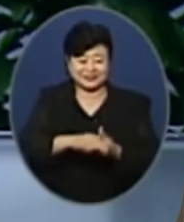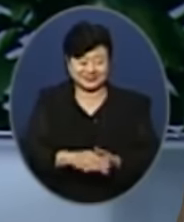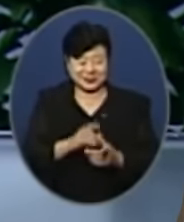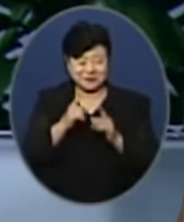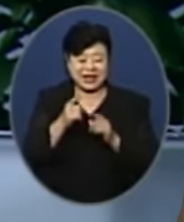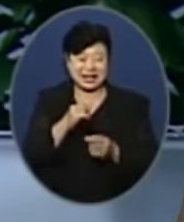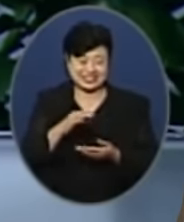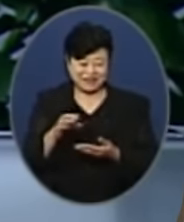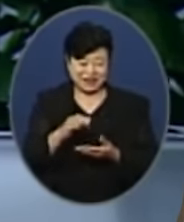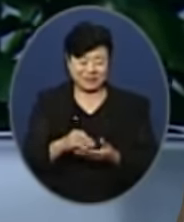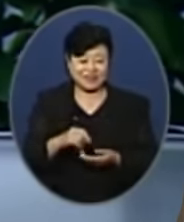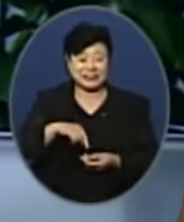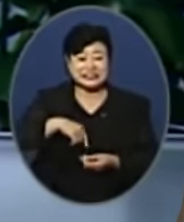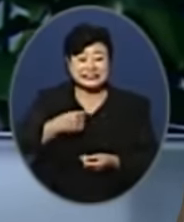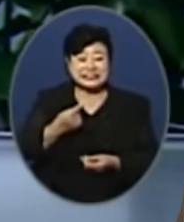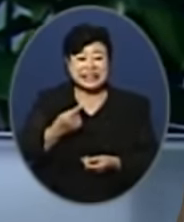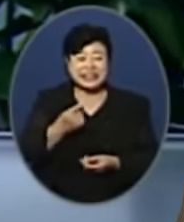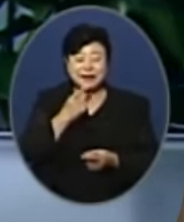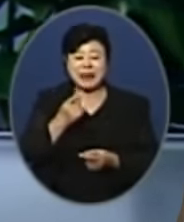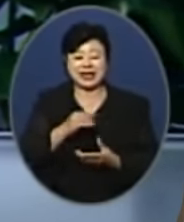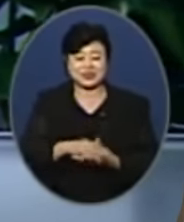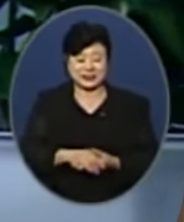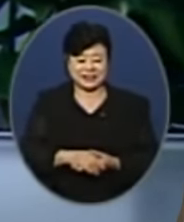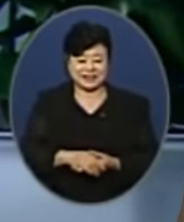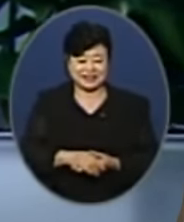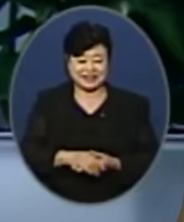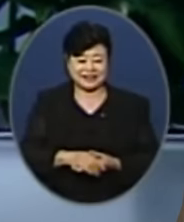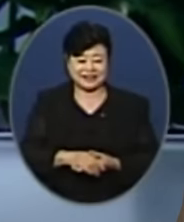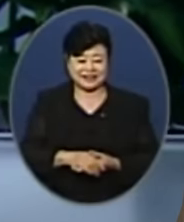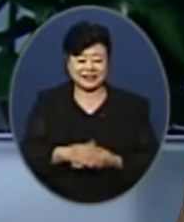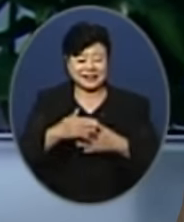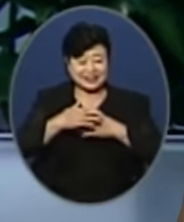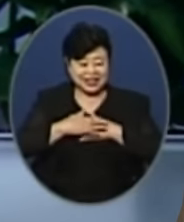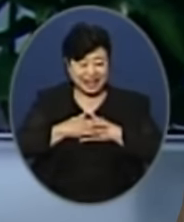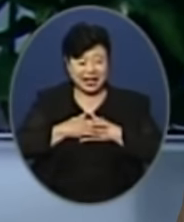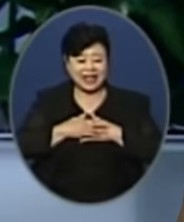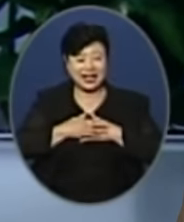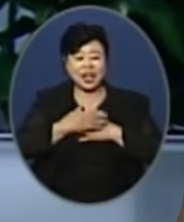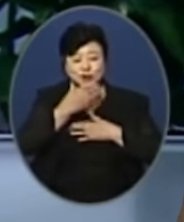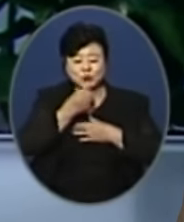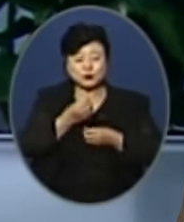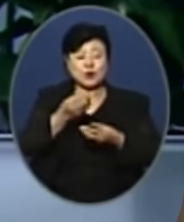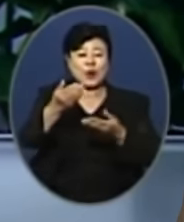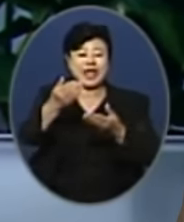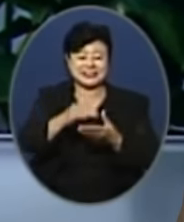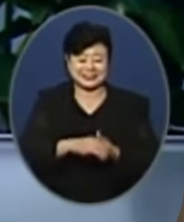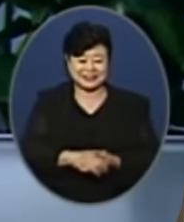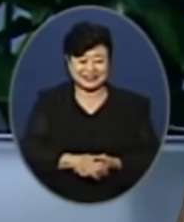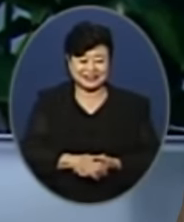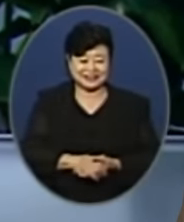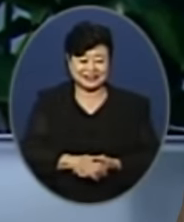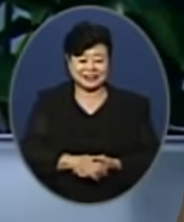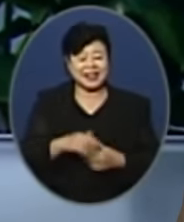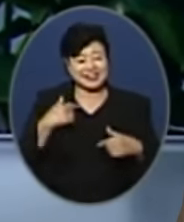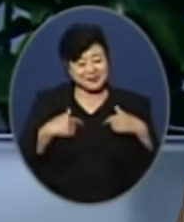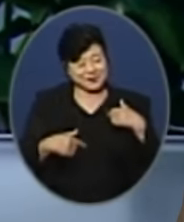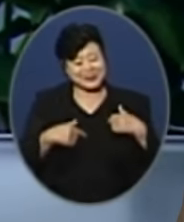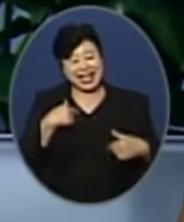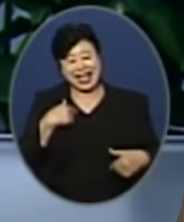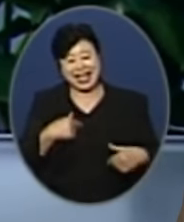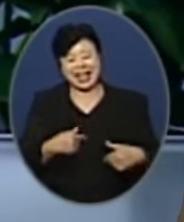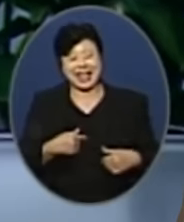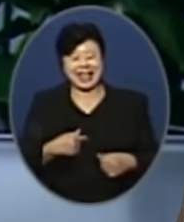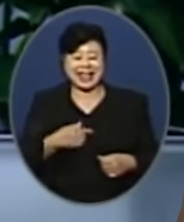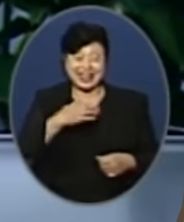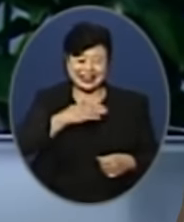말을 하고, 그 다음에 자기 보고 늘 말을 해야 돼. 자기가 자기를 보고 말을 늘 해야 되는 것입니다. 너는 기쁘다.